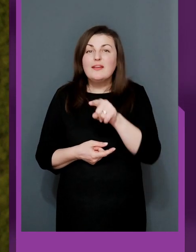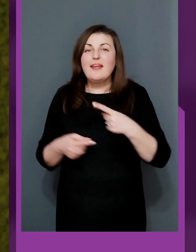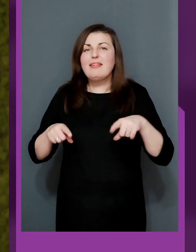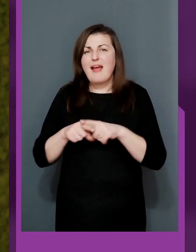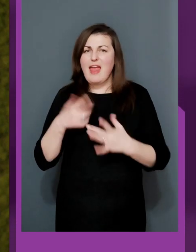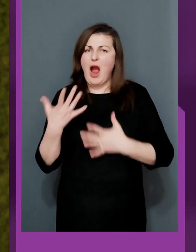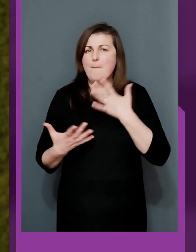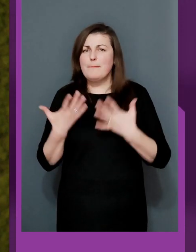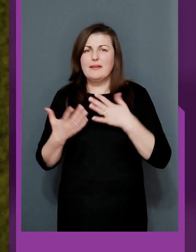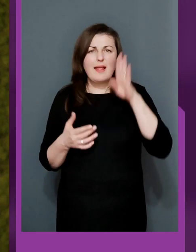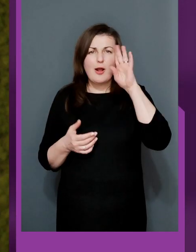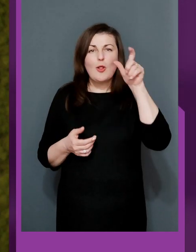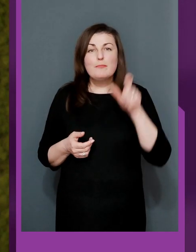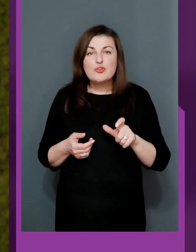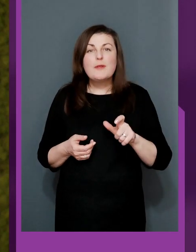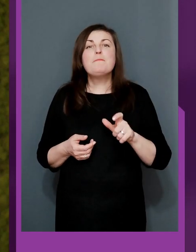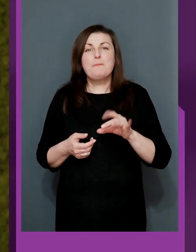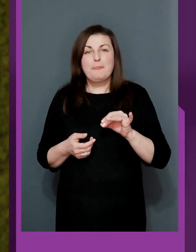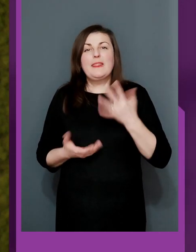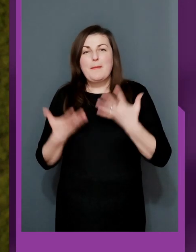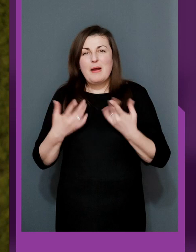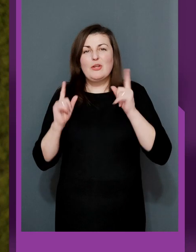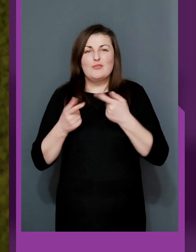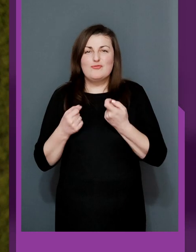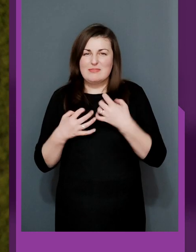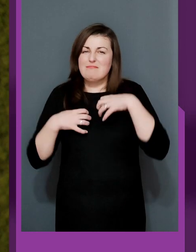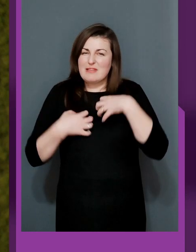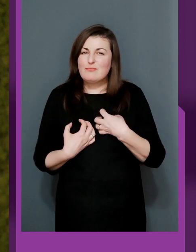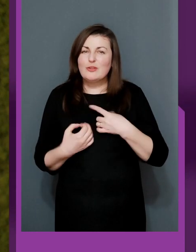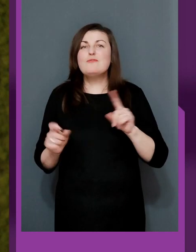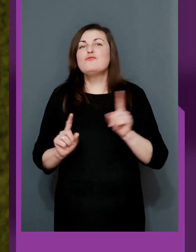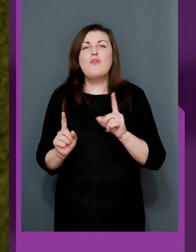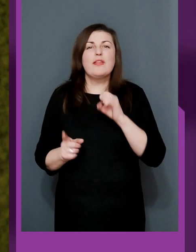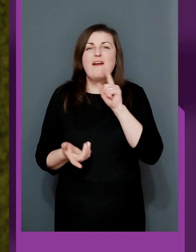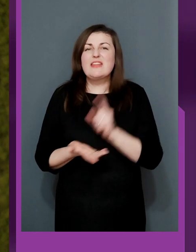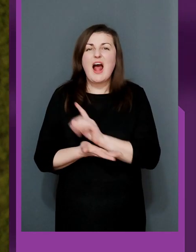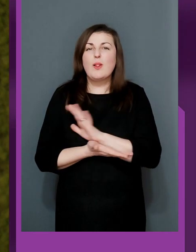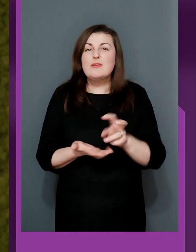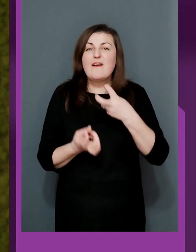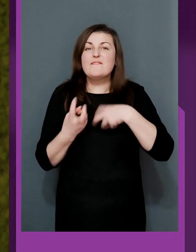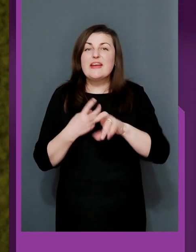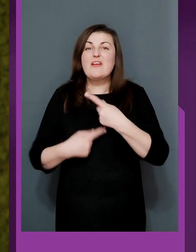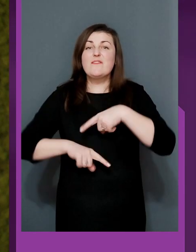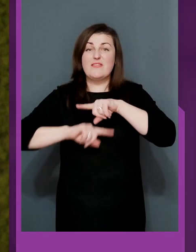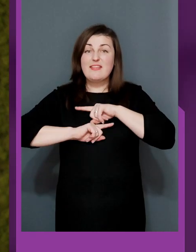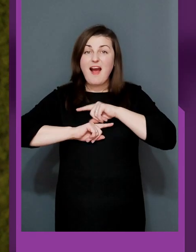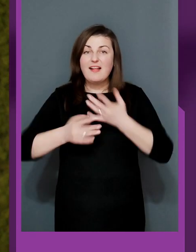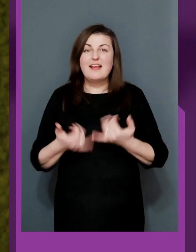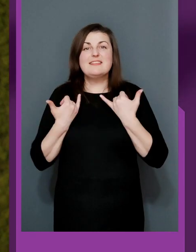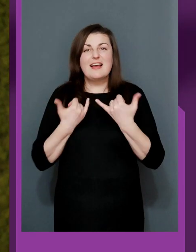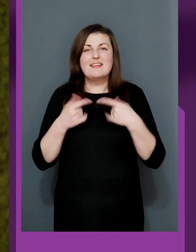ти такий амбітний хлопчина і напевно теж трішечки засмутився що не вдалося вийти в фінал от